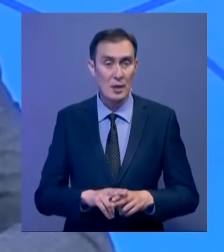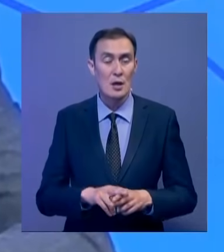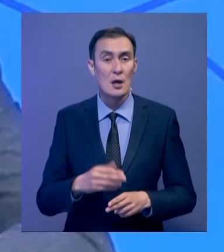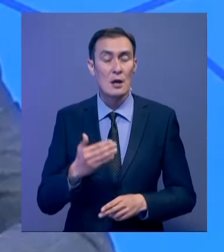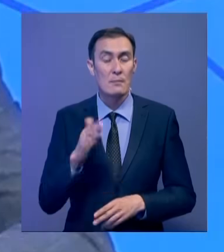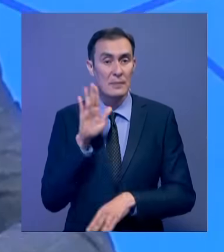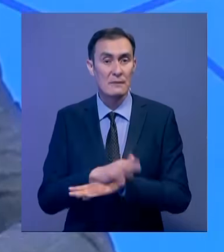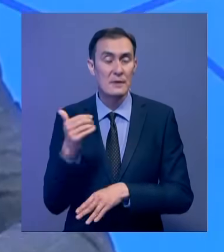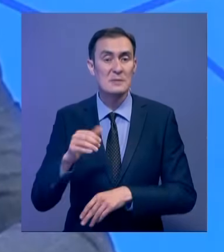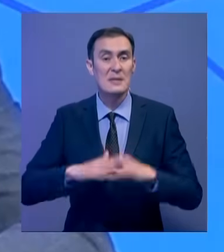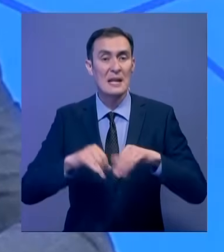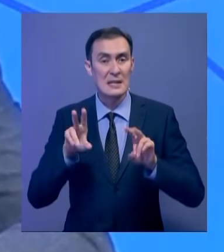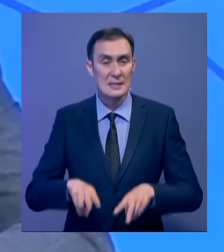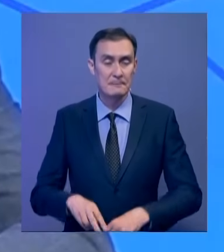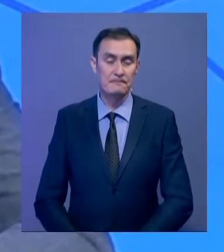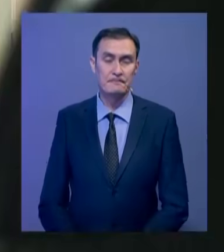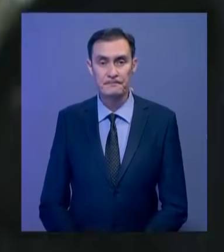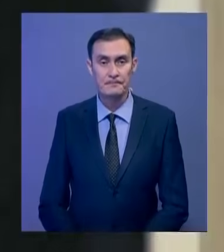вами ставят эпидемиологи.